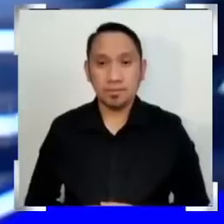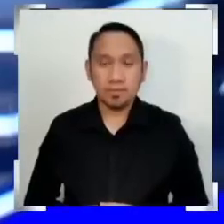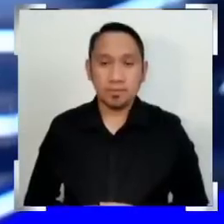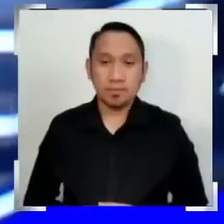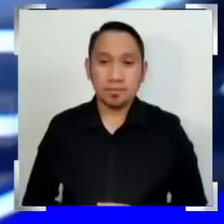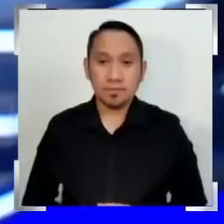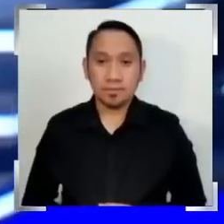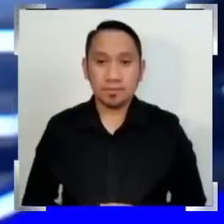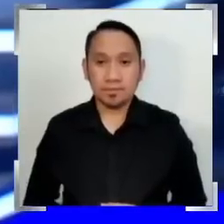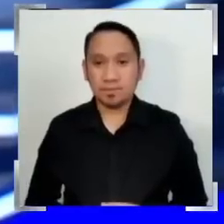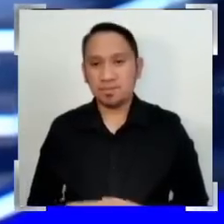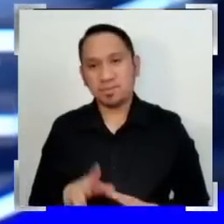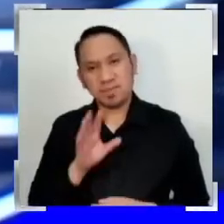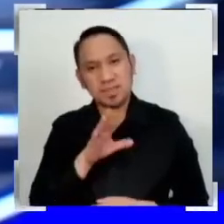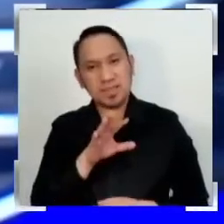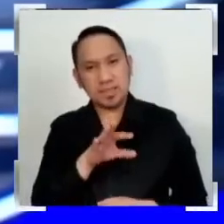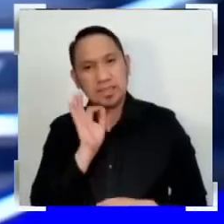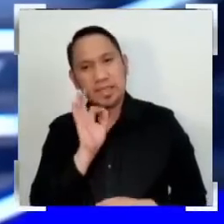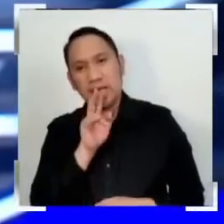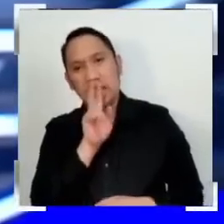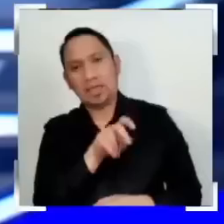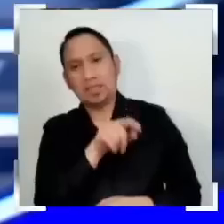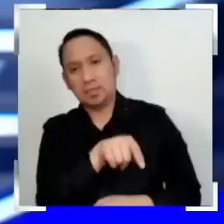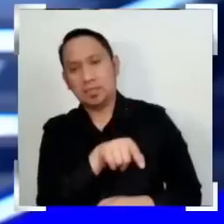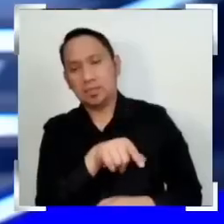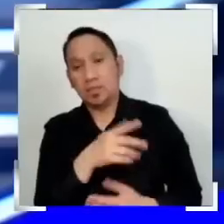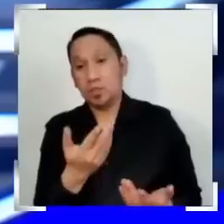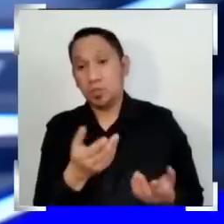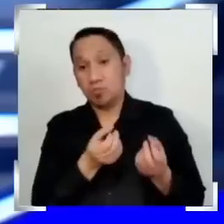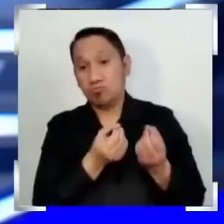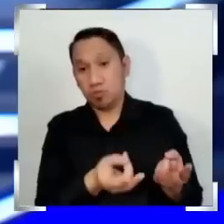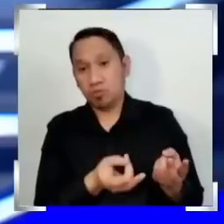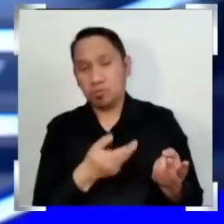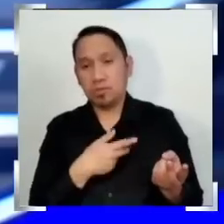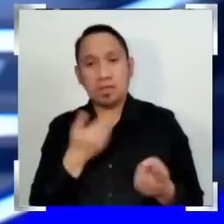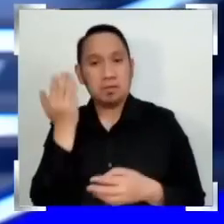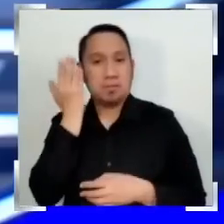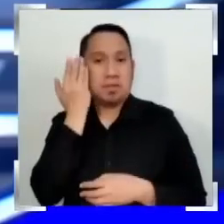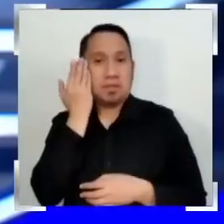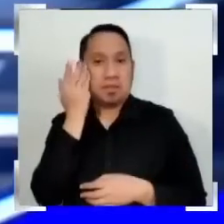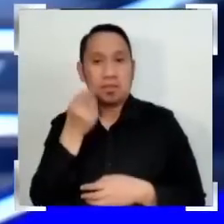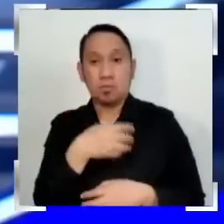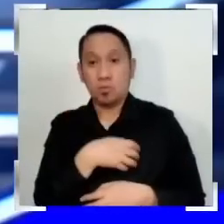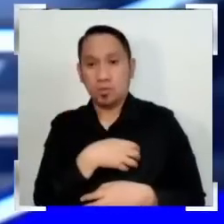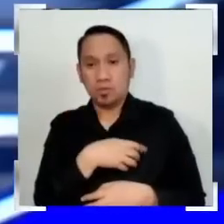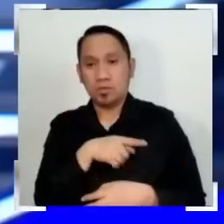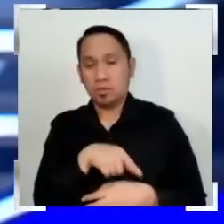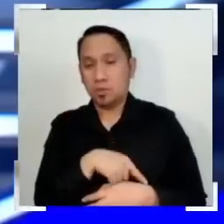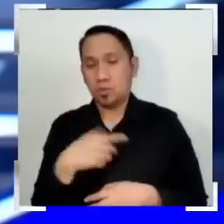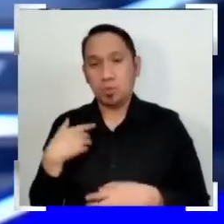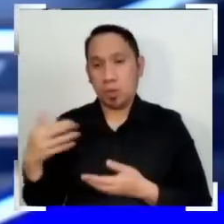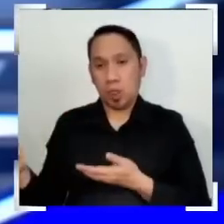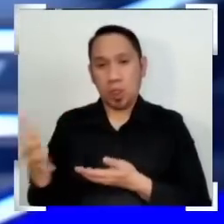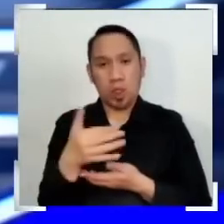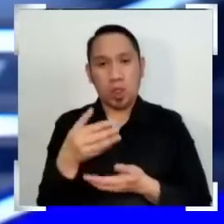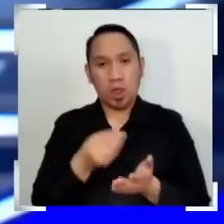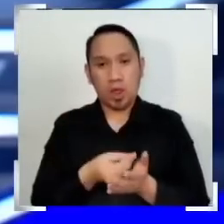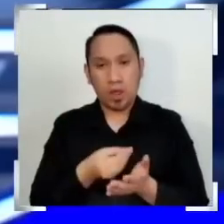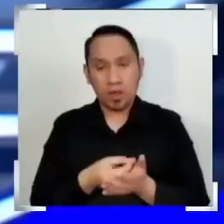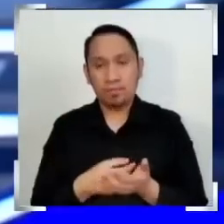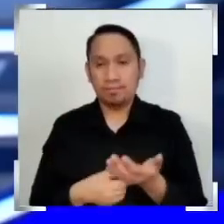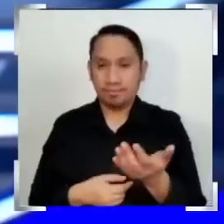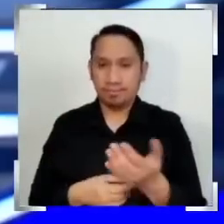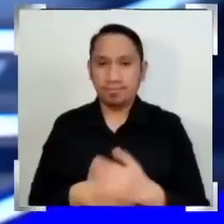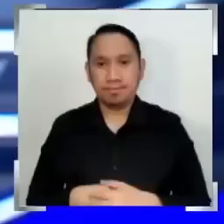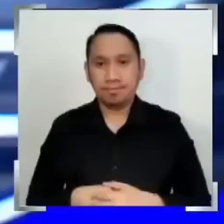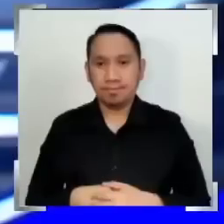Listado ang modus na magka-live-in na nagpanggap umanong tauhan ng hepe ng NCRPO para makapag-solicit ng pera. Saksi, si Marisol